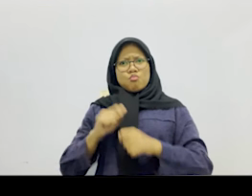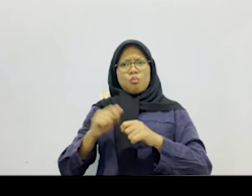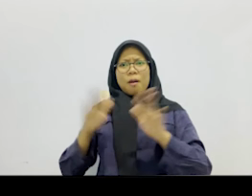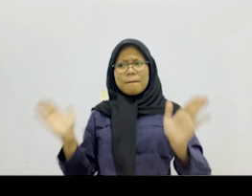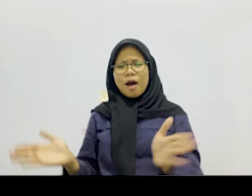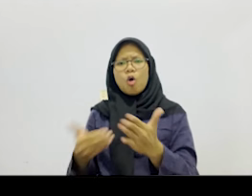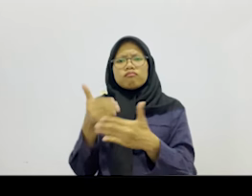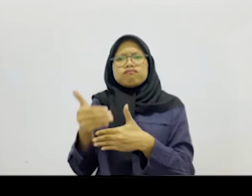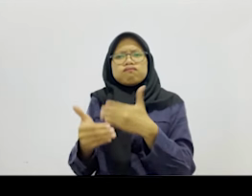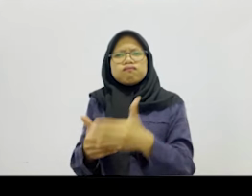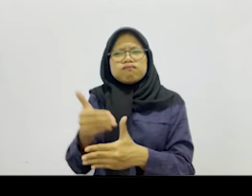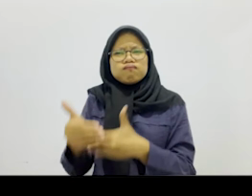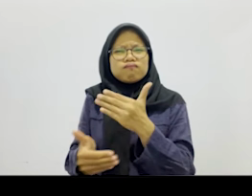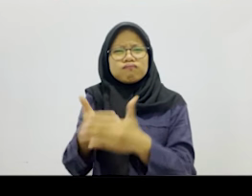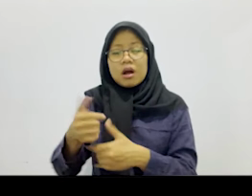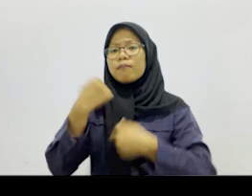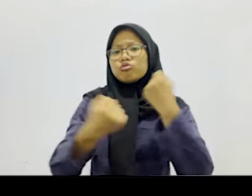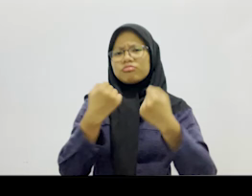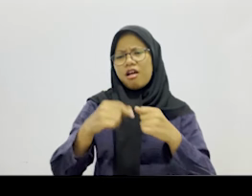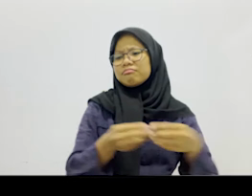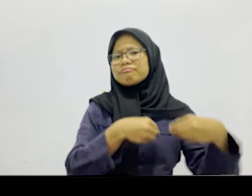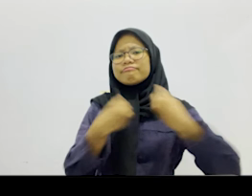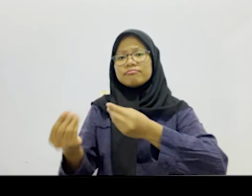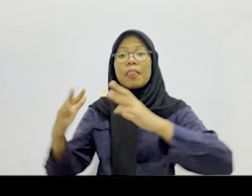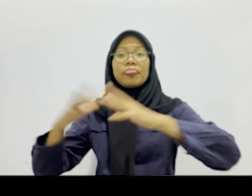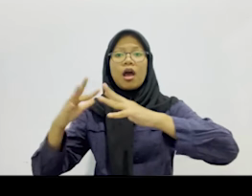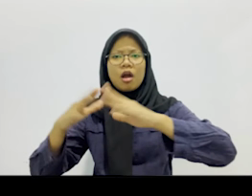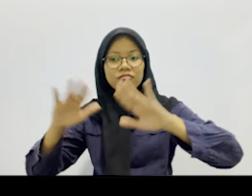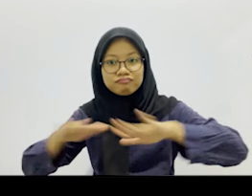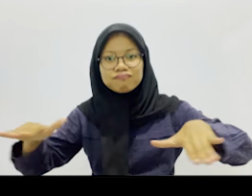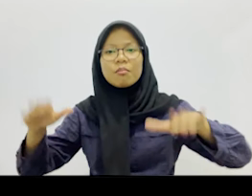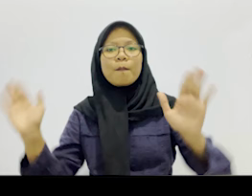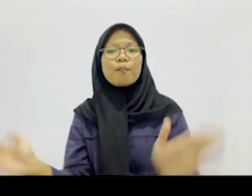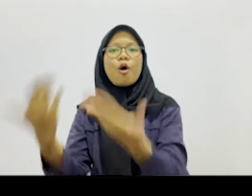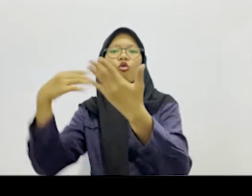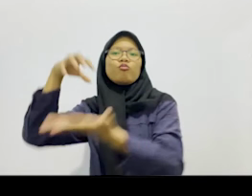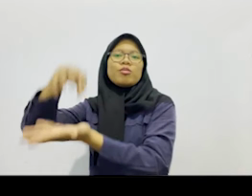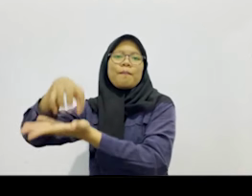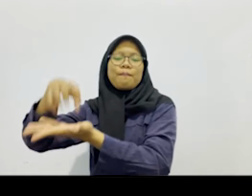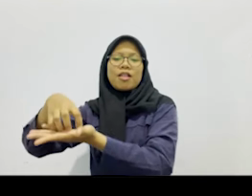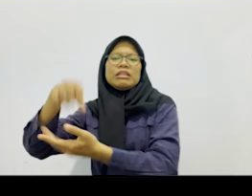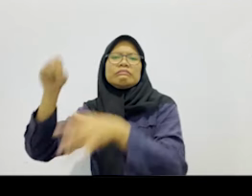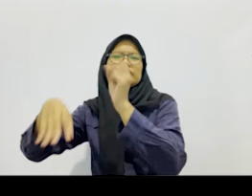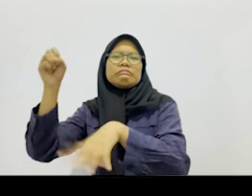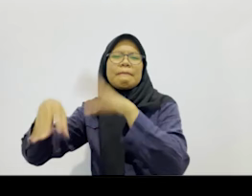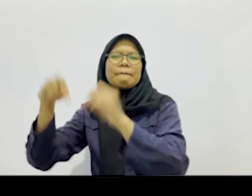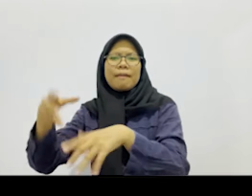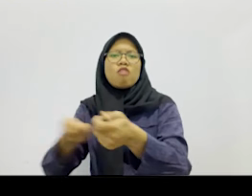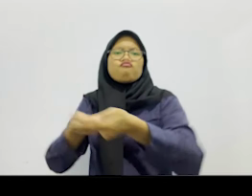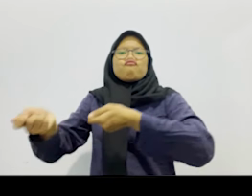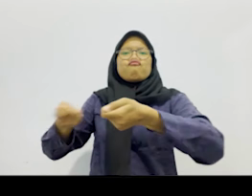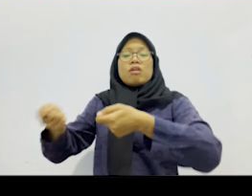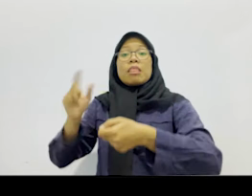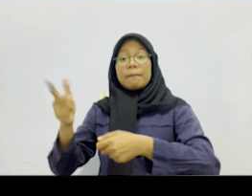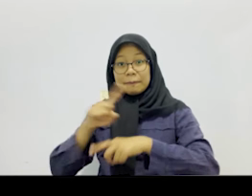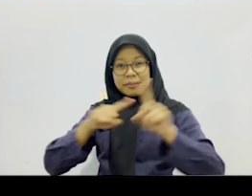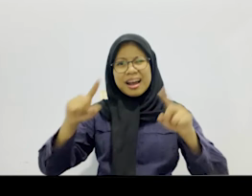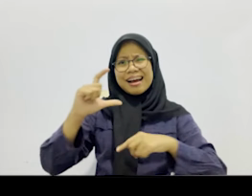baik. Pelan-pelan kami juga sudah membuat, karena pihak perkebunan Bukit Lawang itu, Kepong Bukit Lawang juga